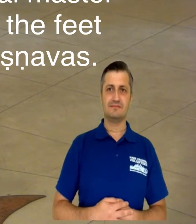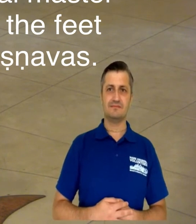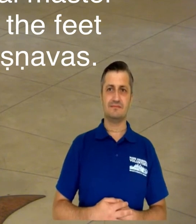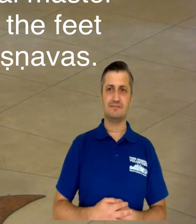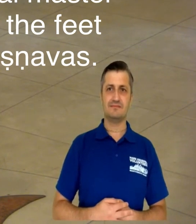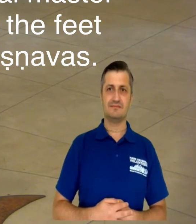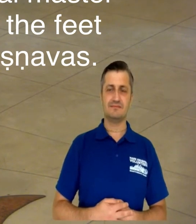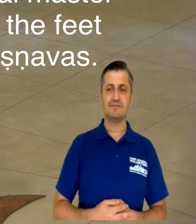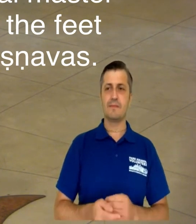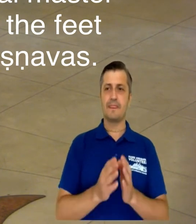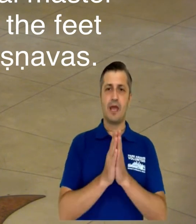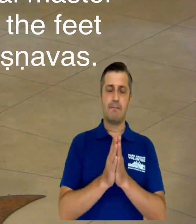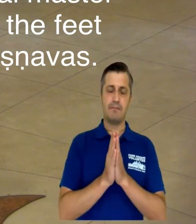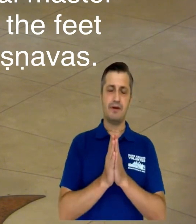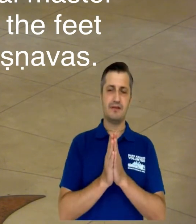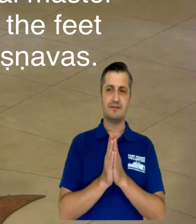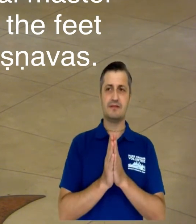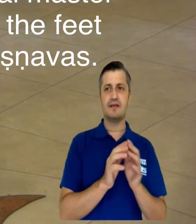Vandeham Shri Guru